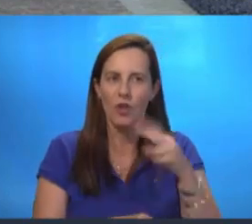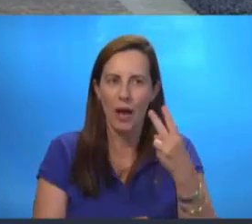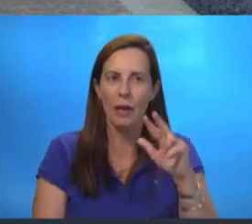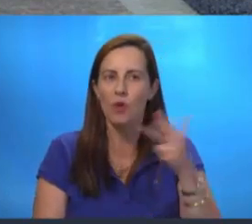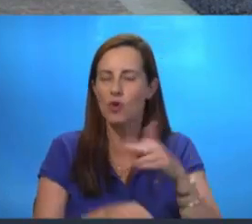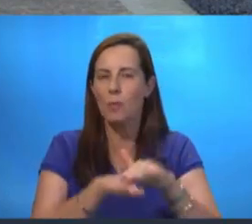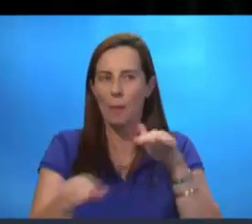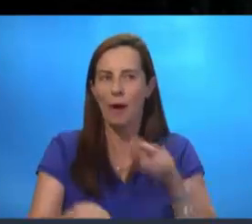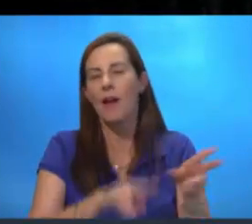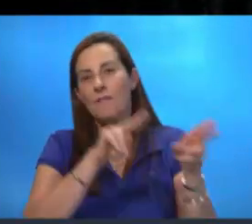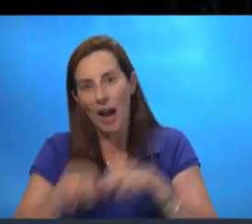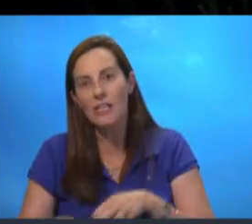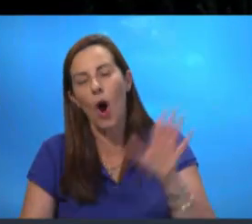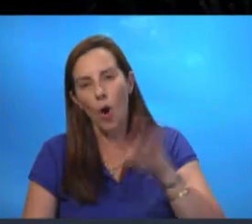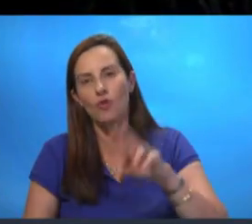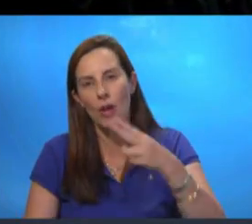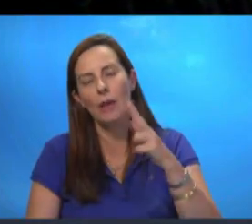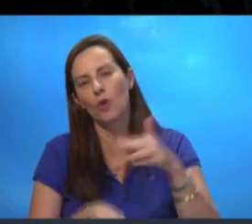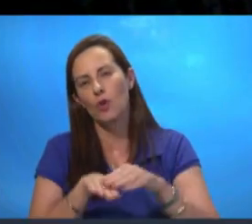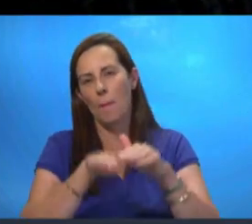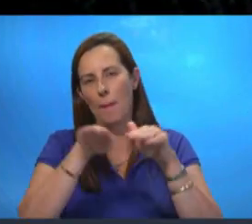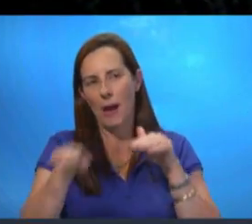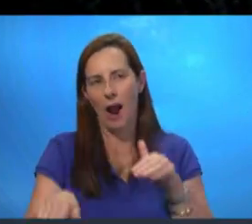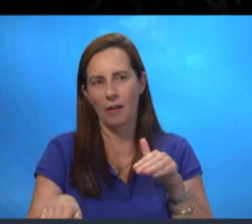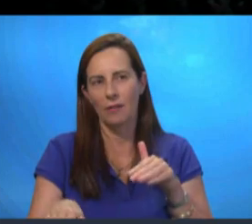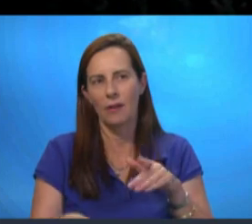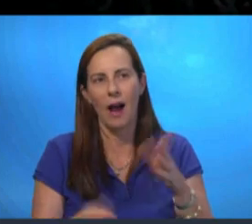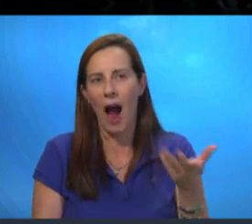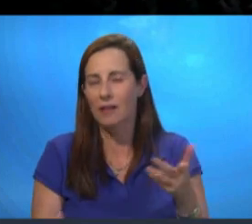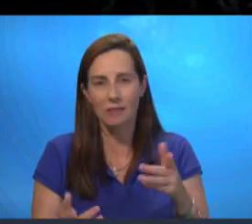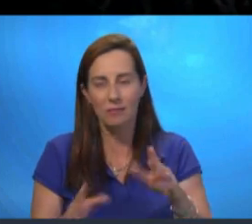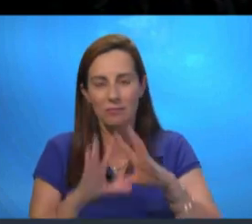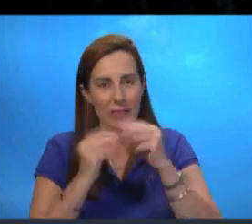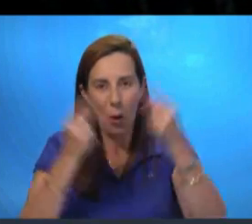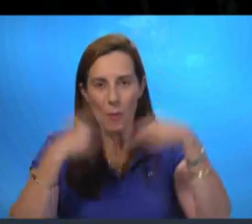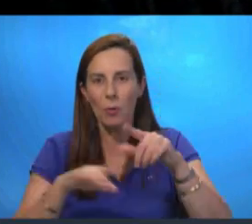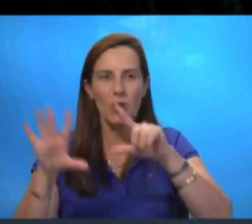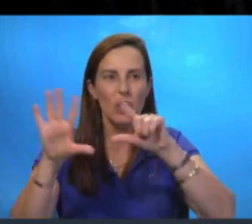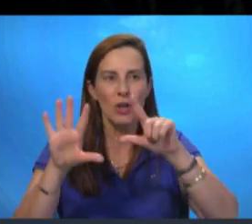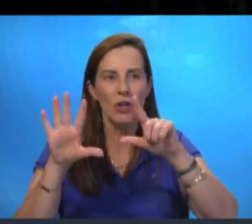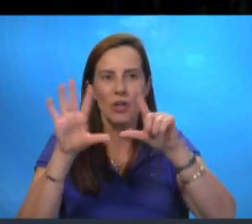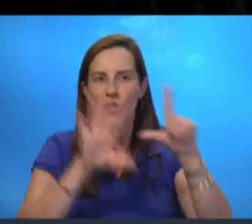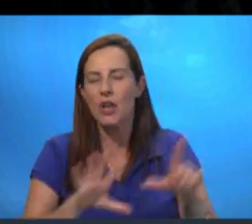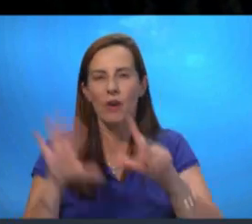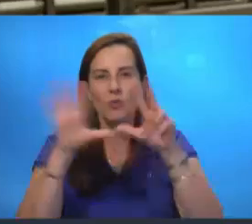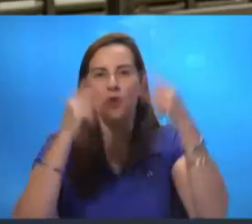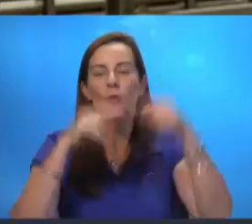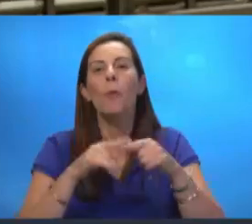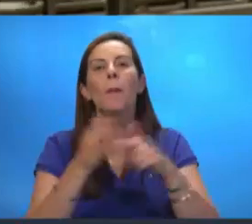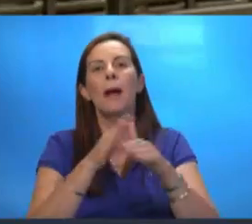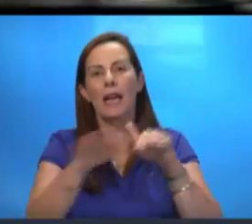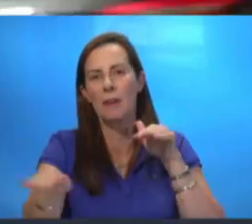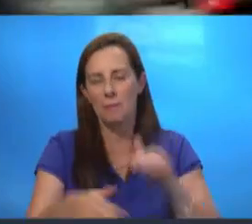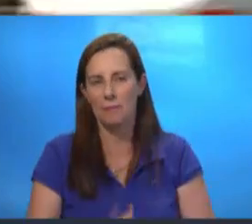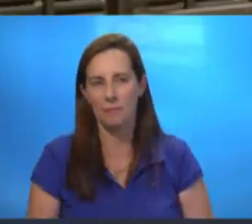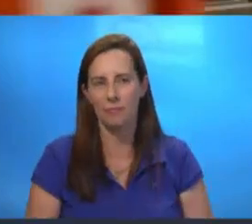пробке. Обратно едешь опять 2 часа. Итого в день, ну, по 7, по 8 часов точно в пробке стоишь.